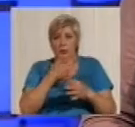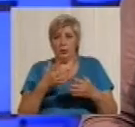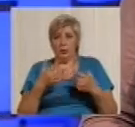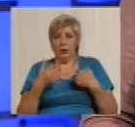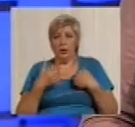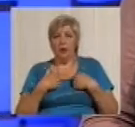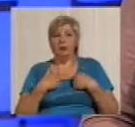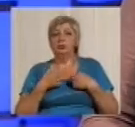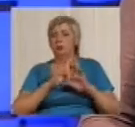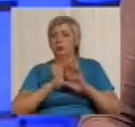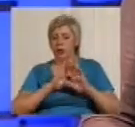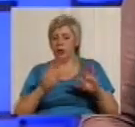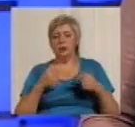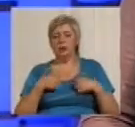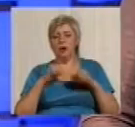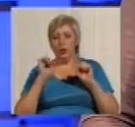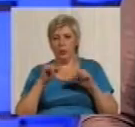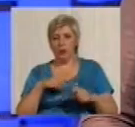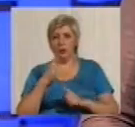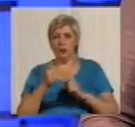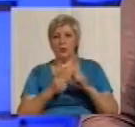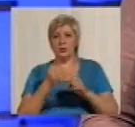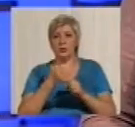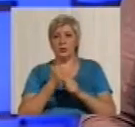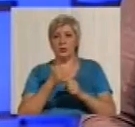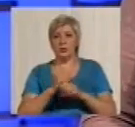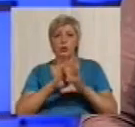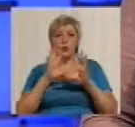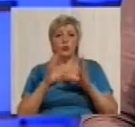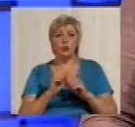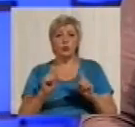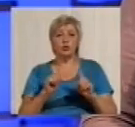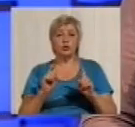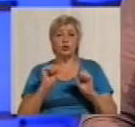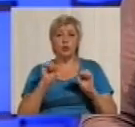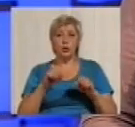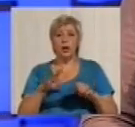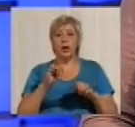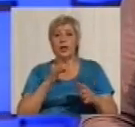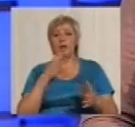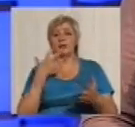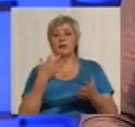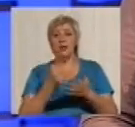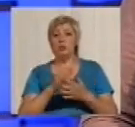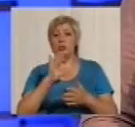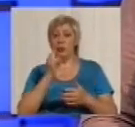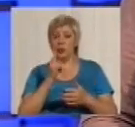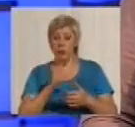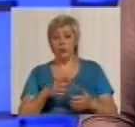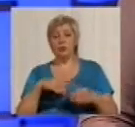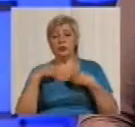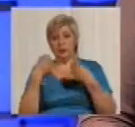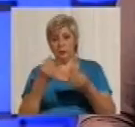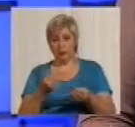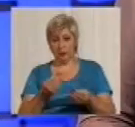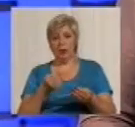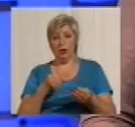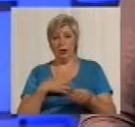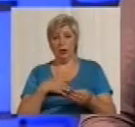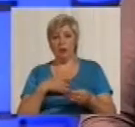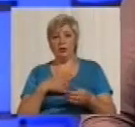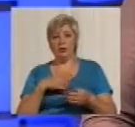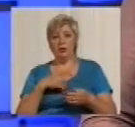это закончится. Но я сделаю все, что я могу. И таким образом я своему ребенку дам пример того, что когда твои границы нарушают, нужно об